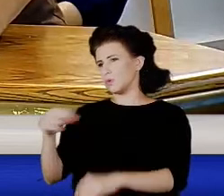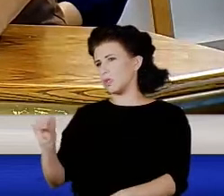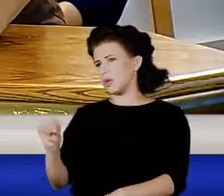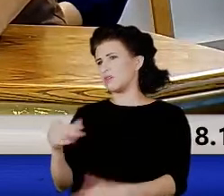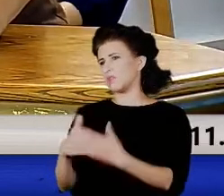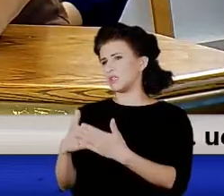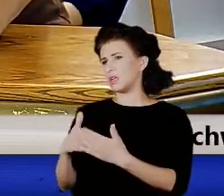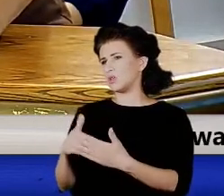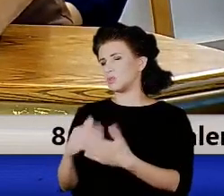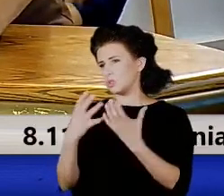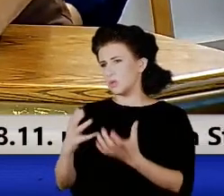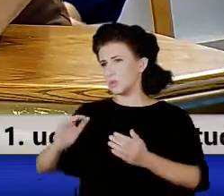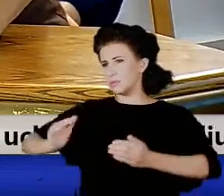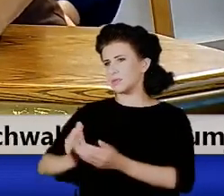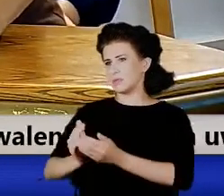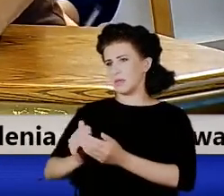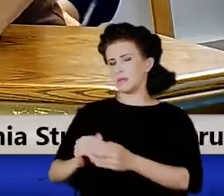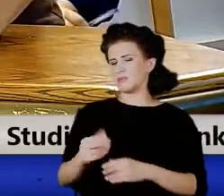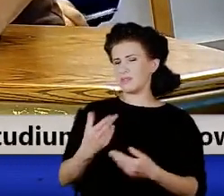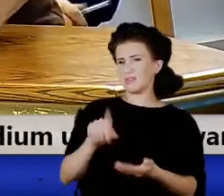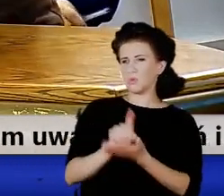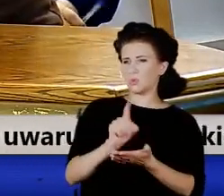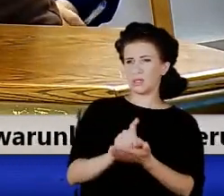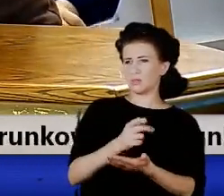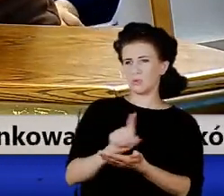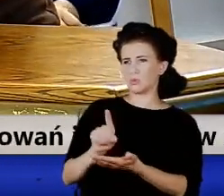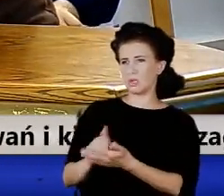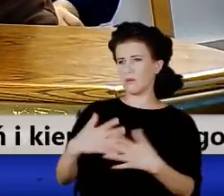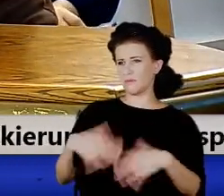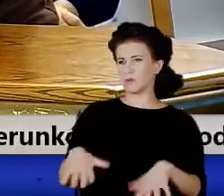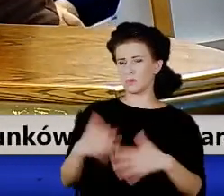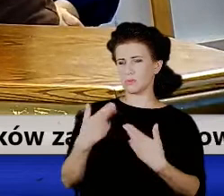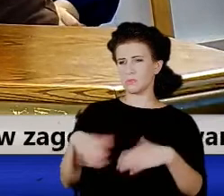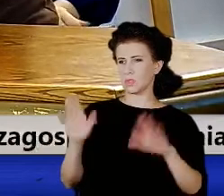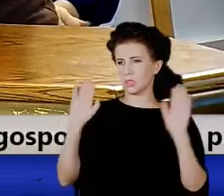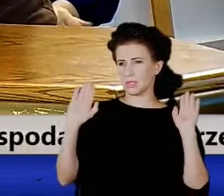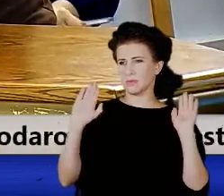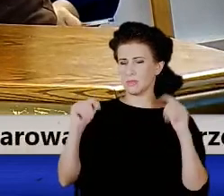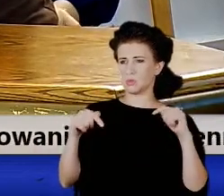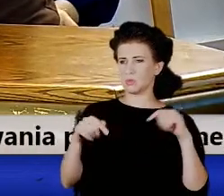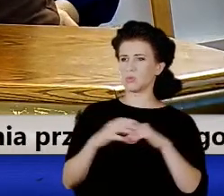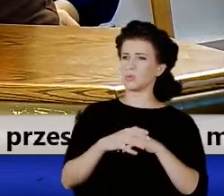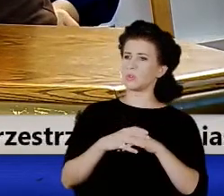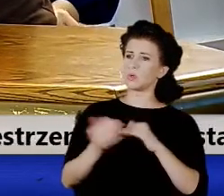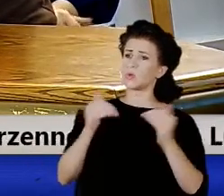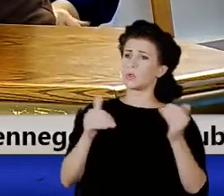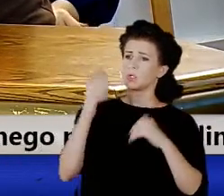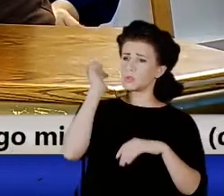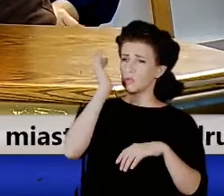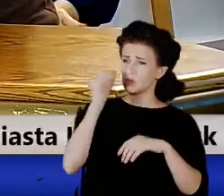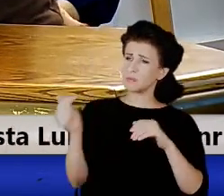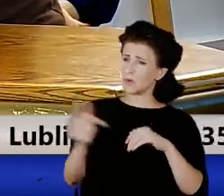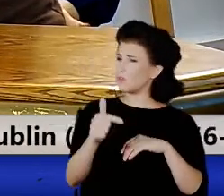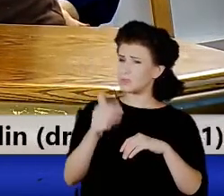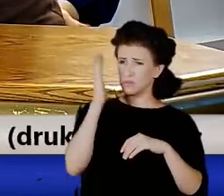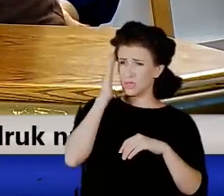Nie? To się nie da w ten sposób spławić. O górkach nie wiecie... Być może wielu rzeczy, które powinniście